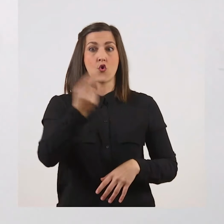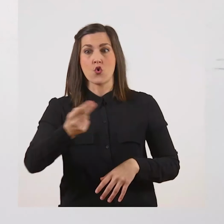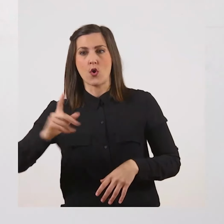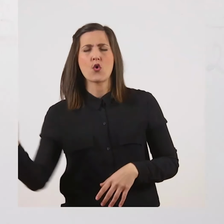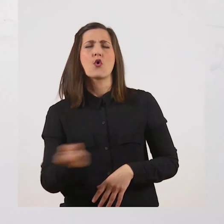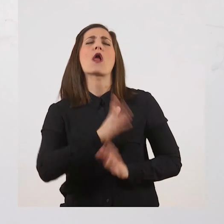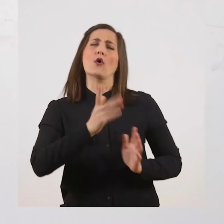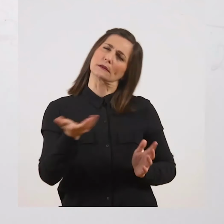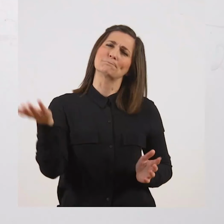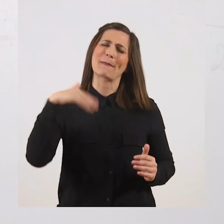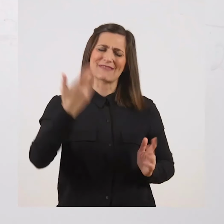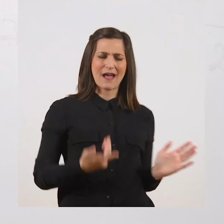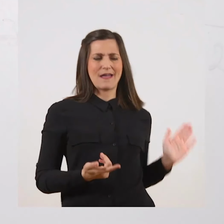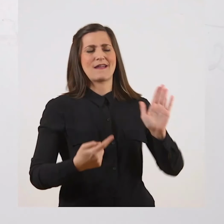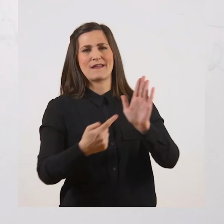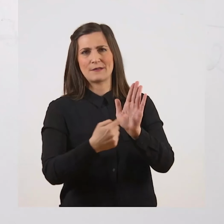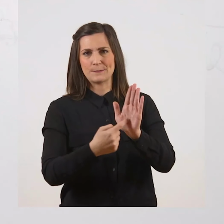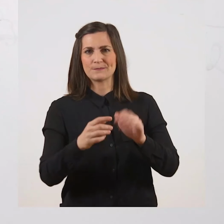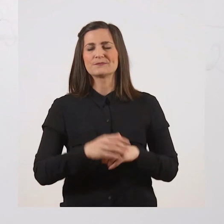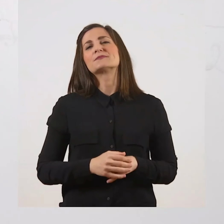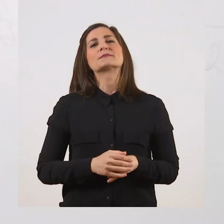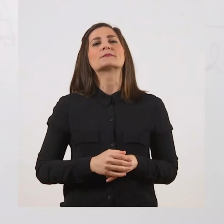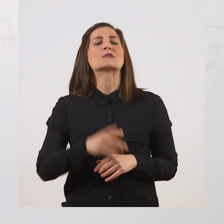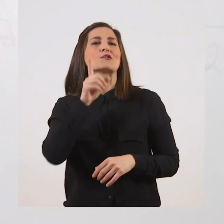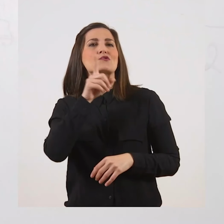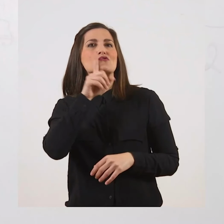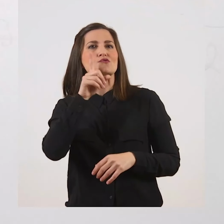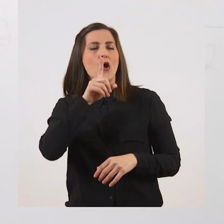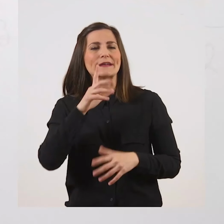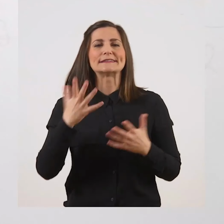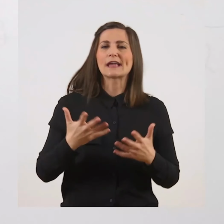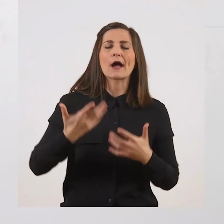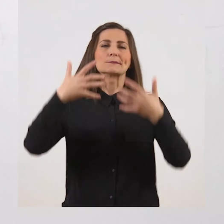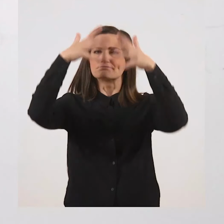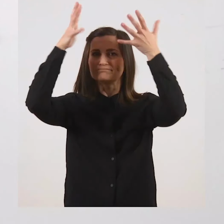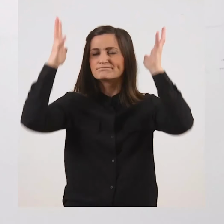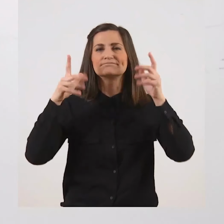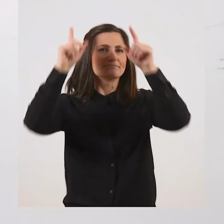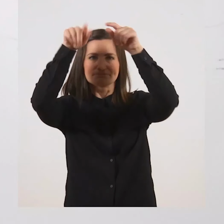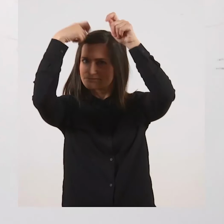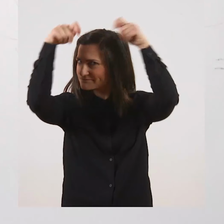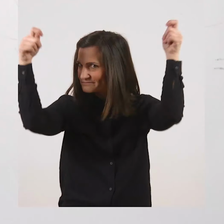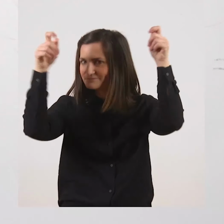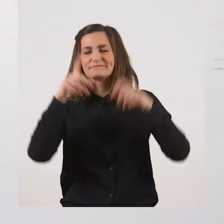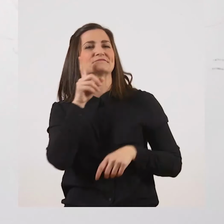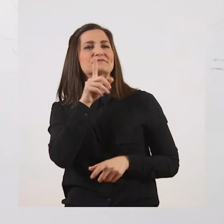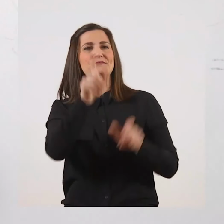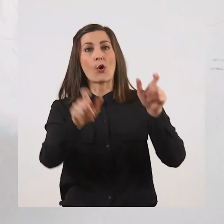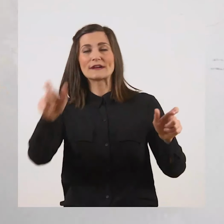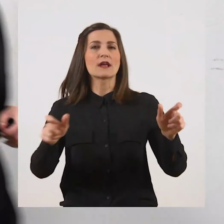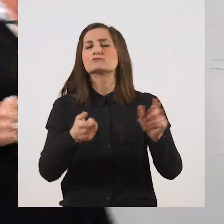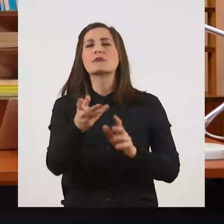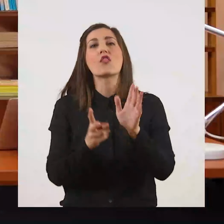όμως στη διαφάνεια. Που τα έχω κάνει, είναι και πιο φαντασμαγορικά. Ας πούμε ότι τα κορίτσια θα είναι κάπως έτσι, 12